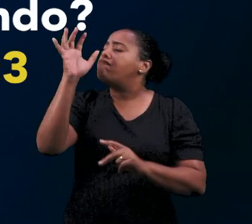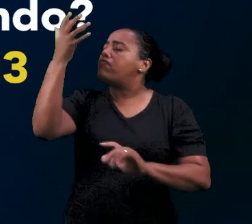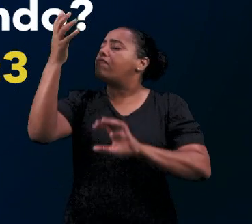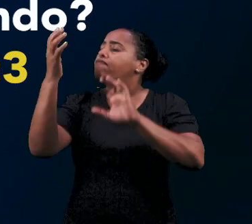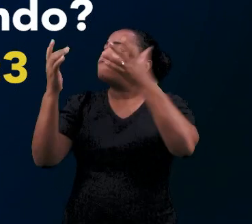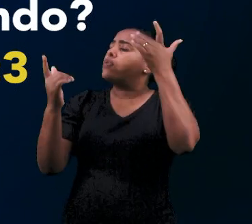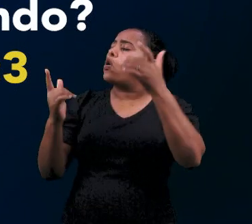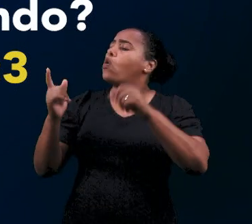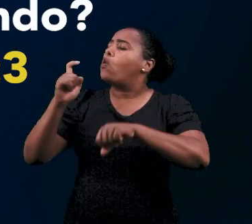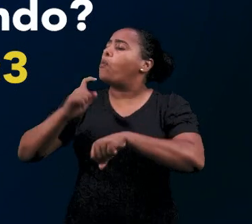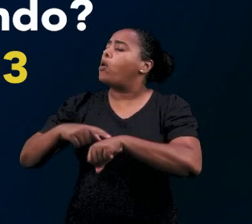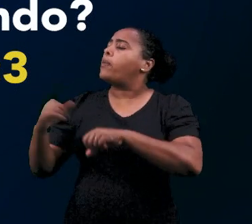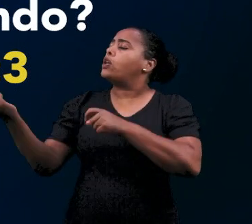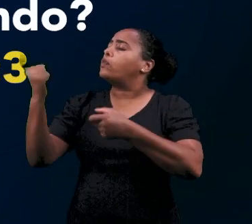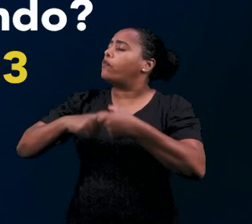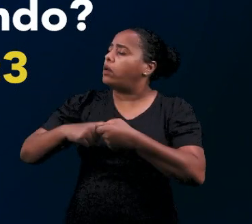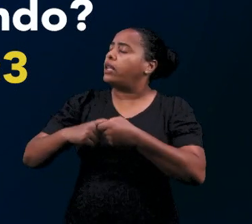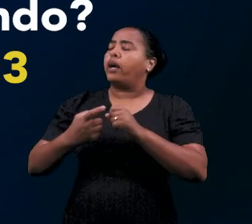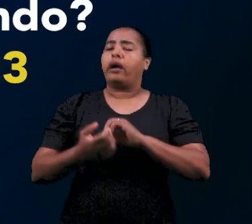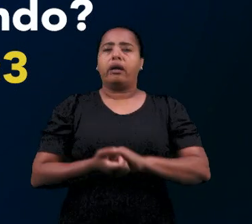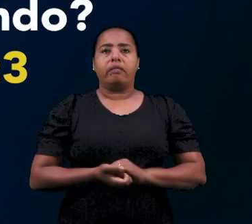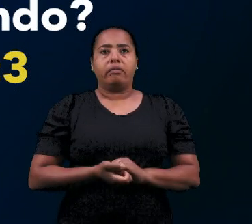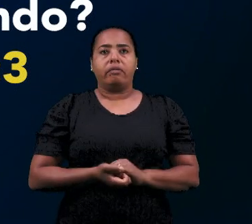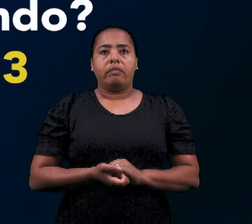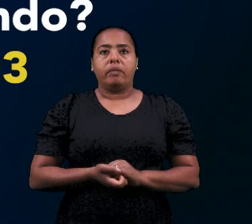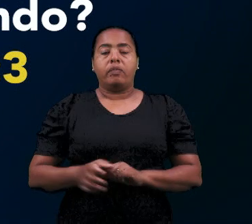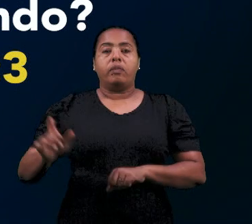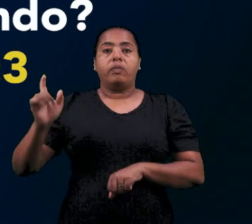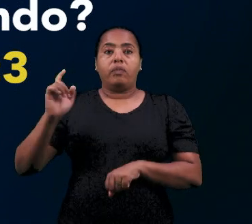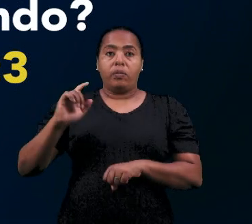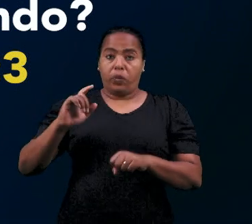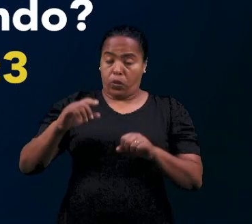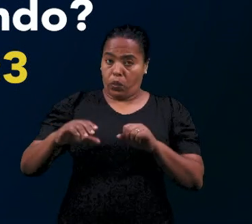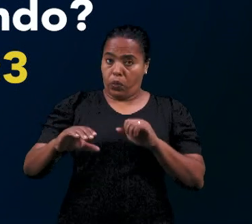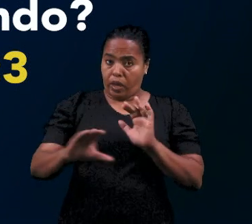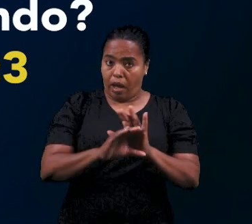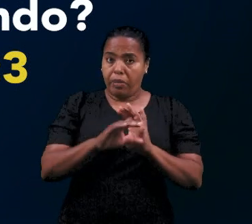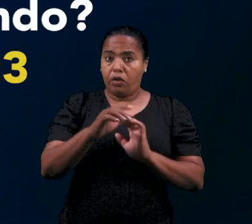monde. Donc, tout le chapitre 24 et 25 de Matthieu,